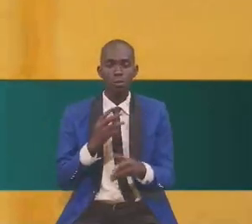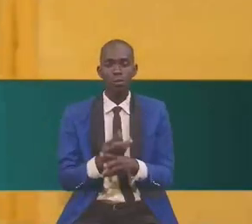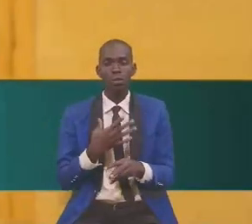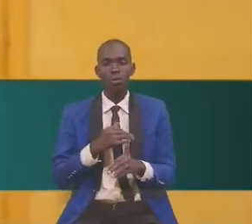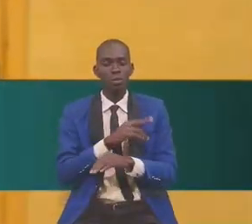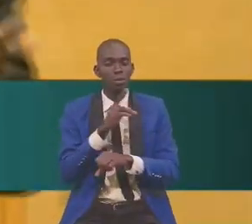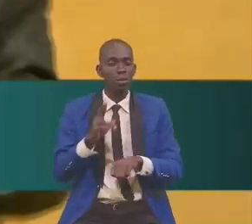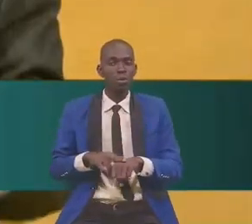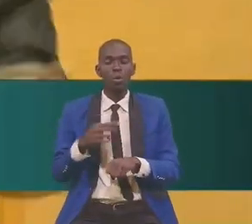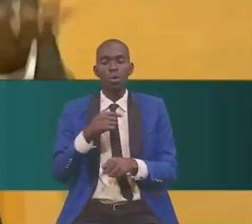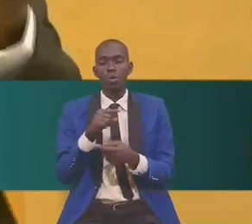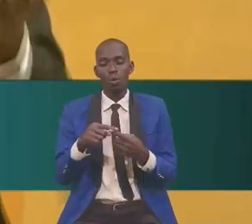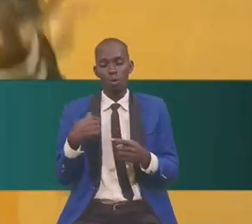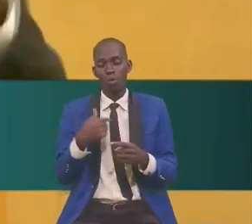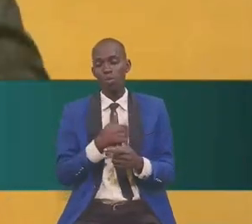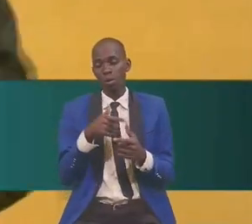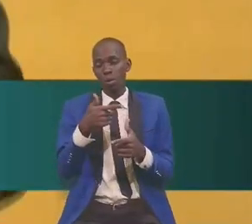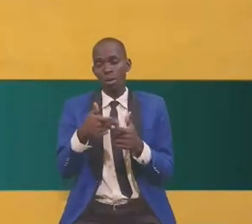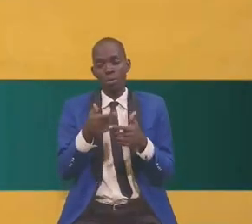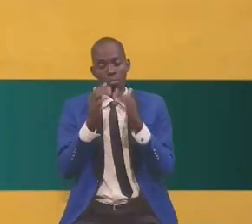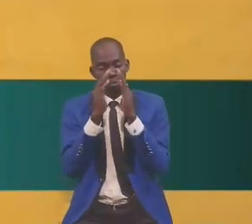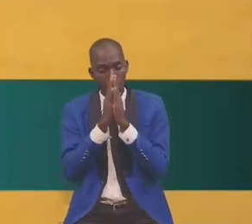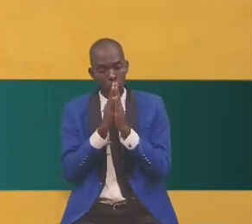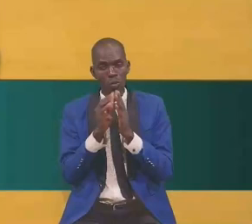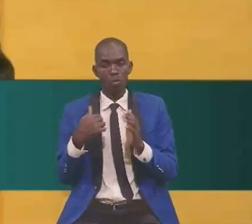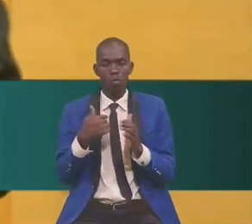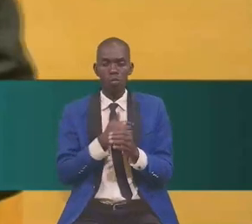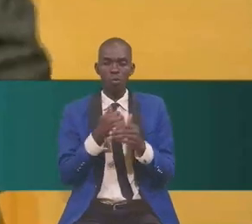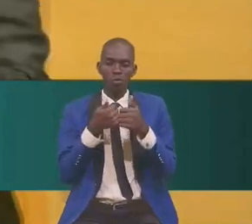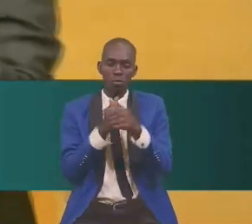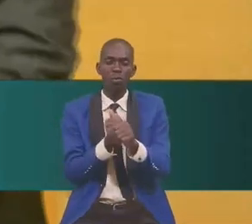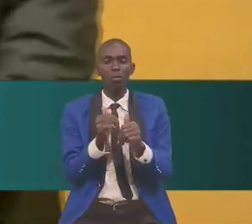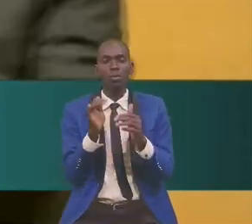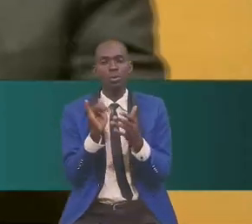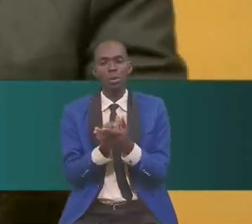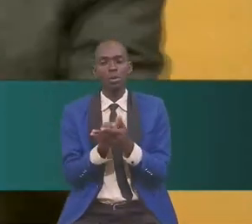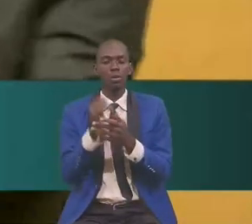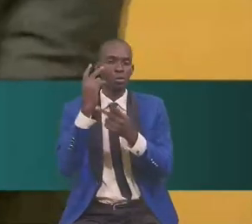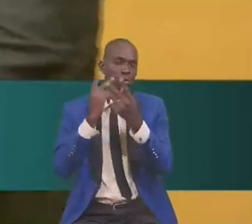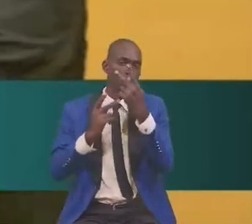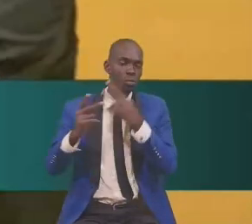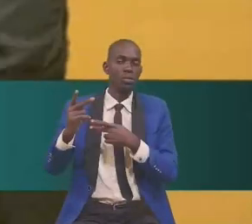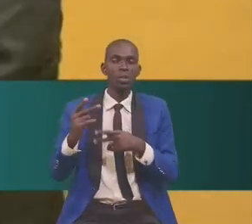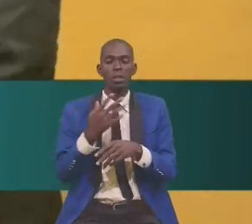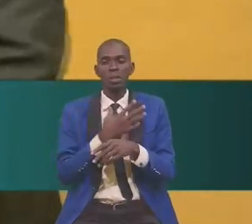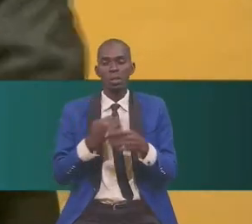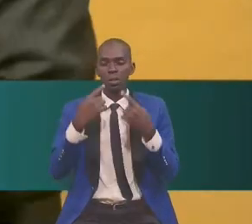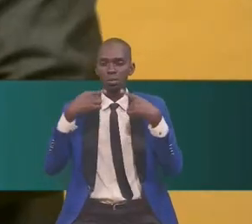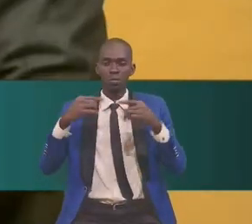prions selon cette révélation, la prière et la puissance pour de plus grands exploits